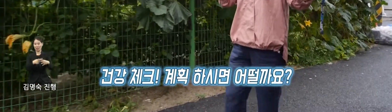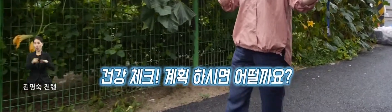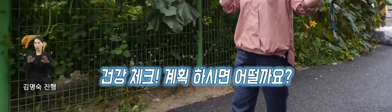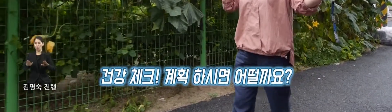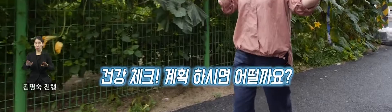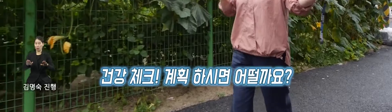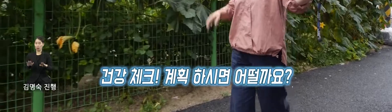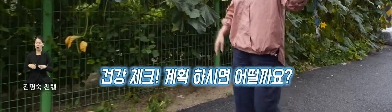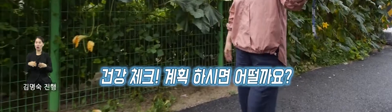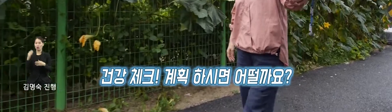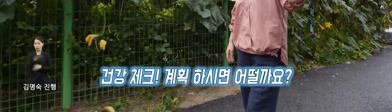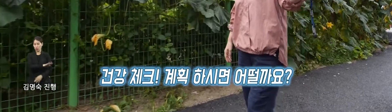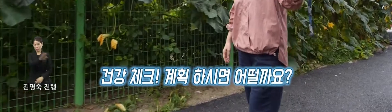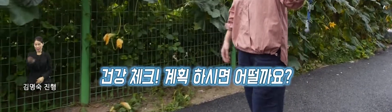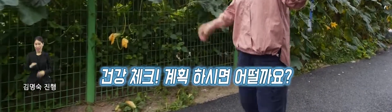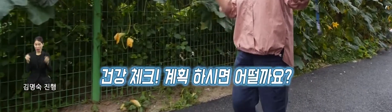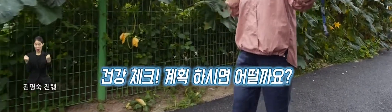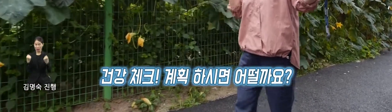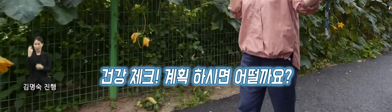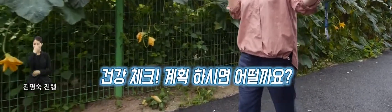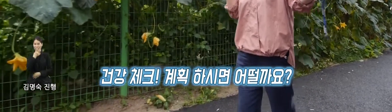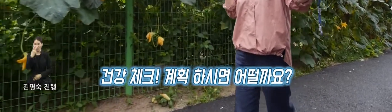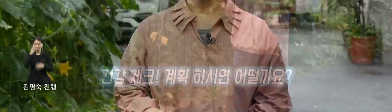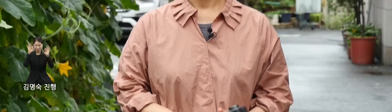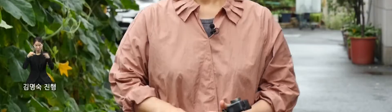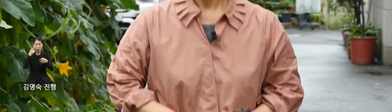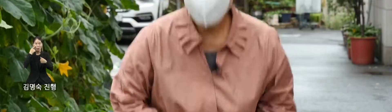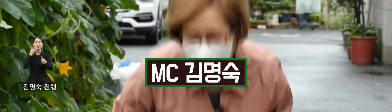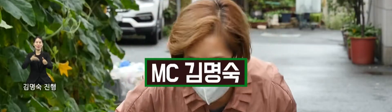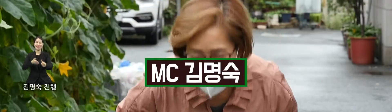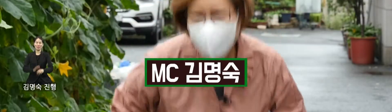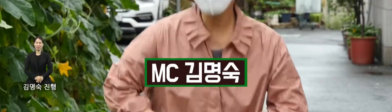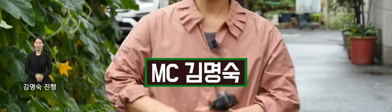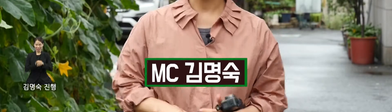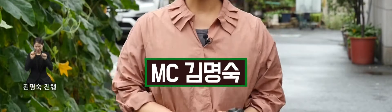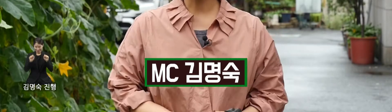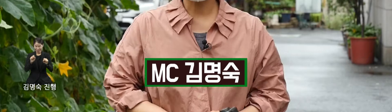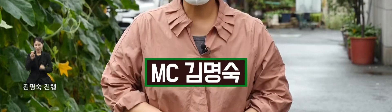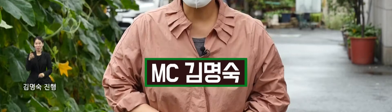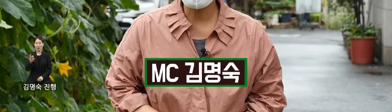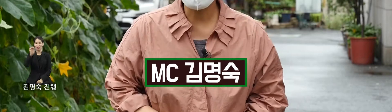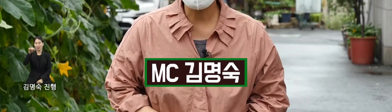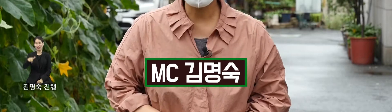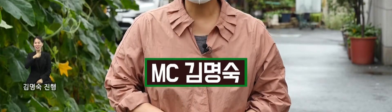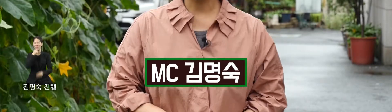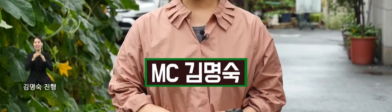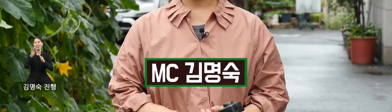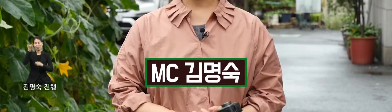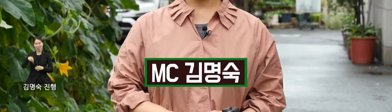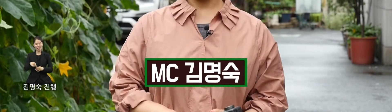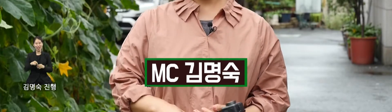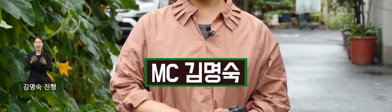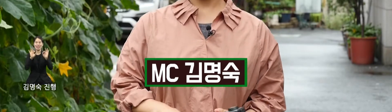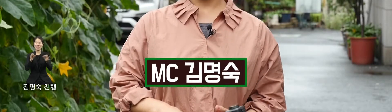한 번쯤 체크해보고 가시는 건 어떨까요? 안녕하세요. 명숙이의 맛집 천하